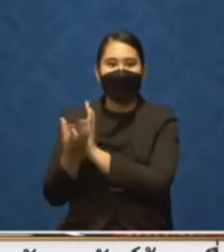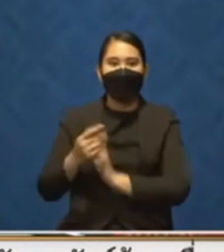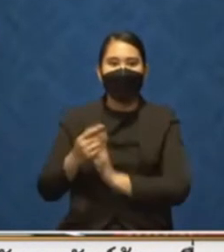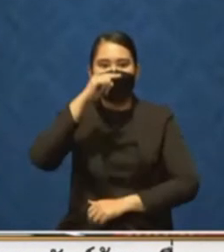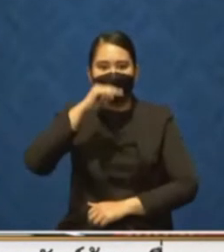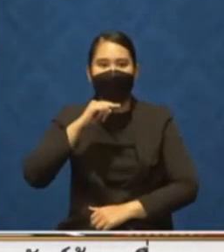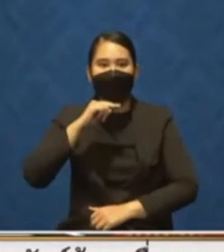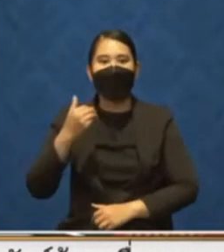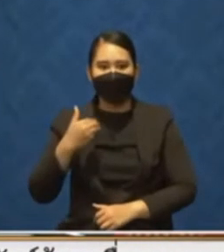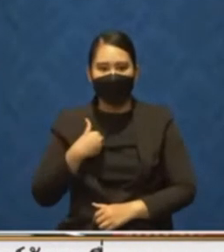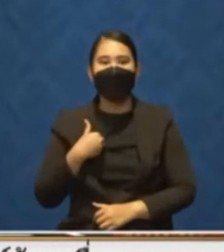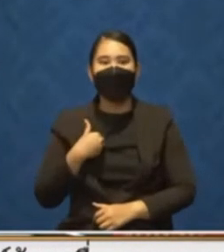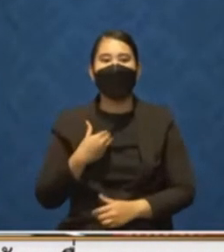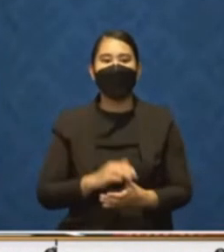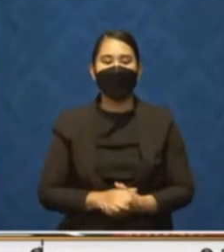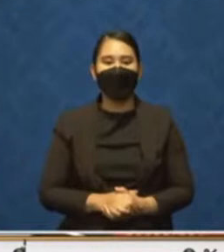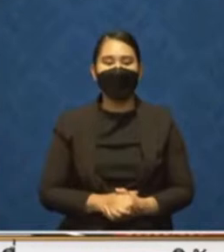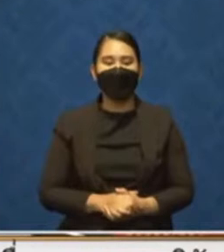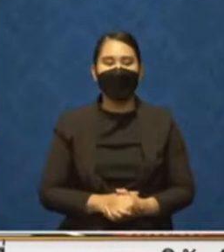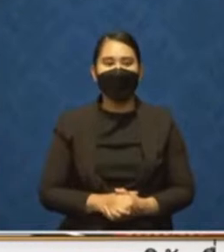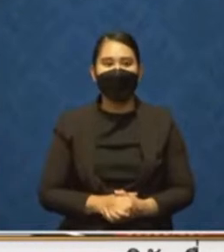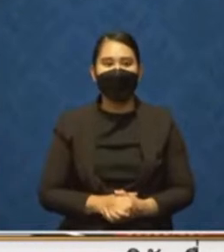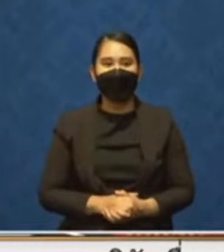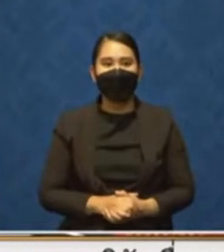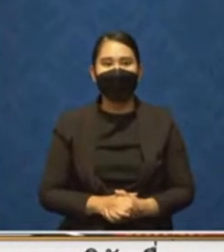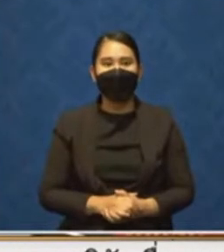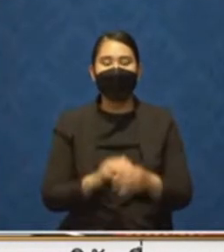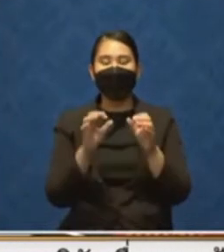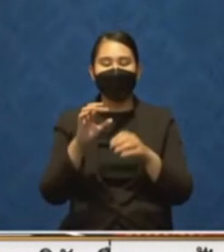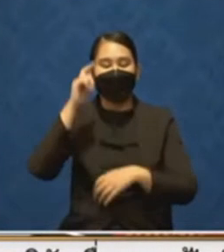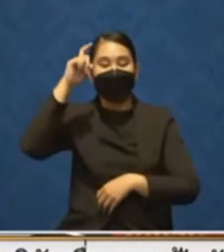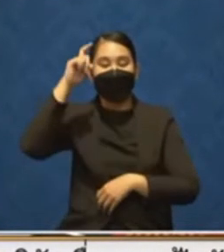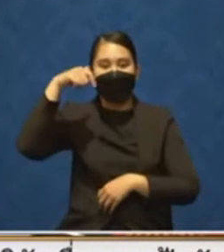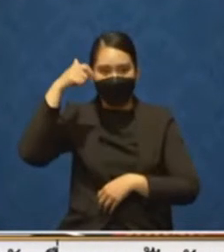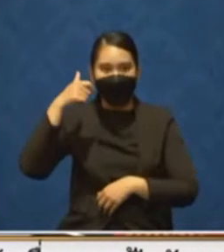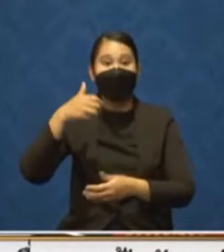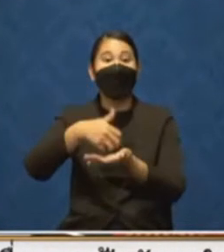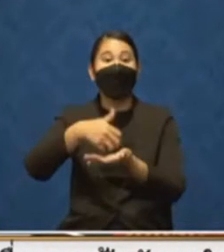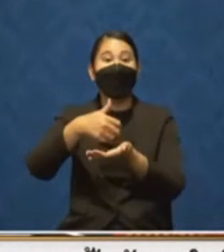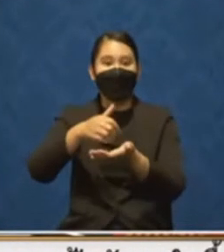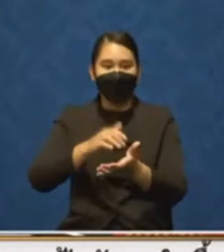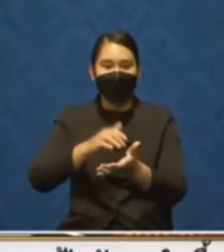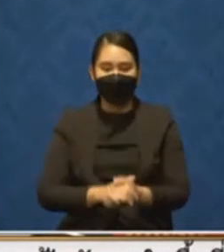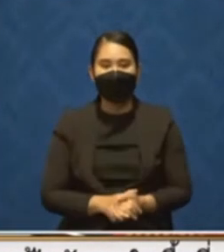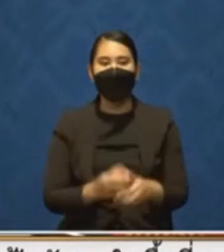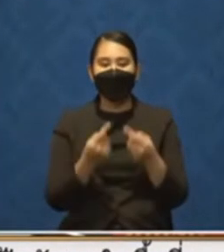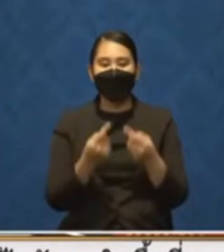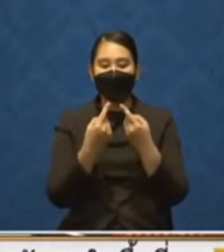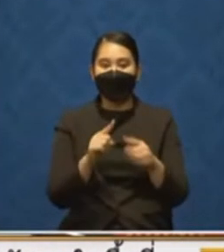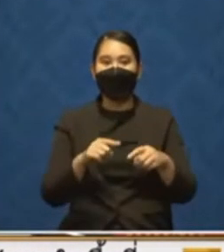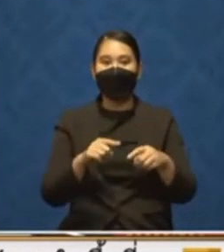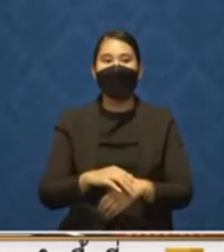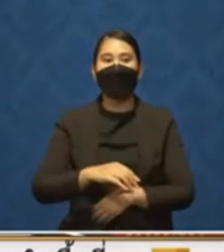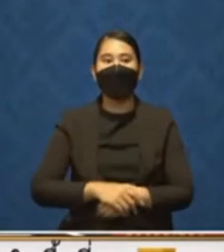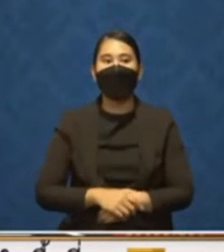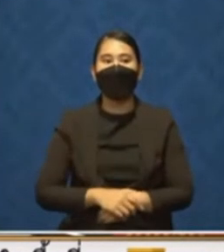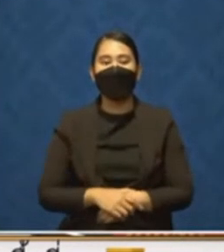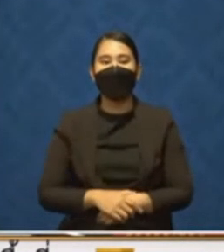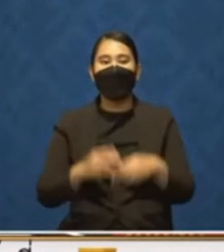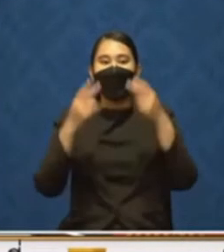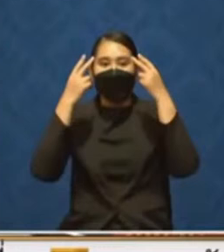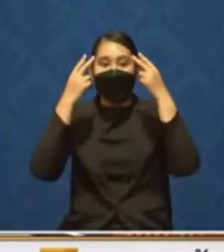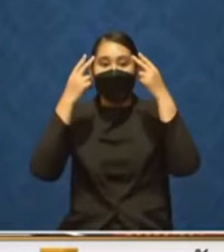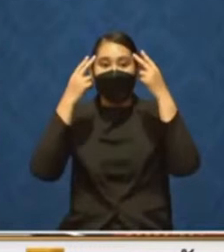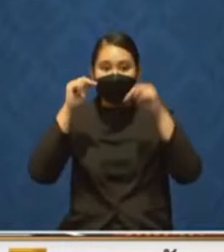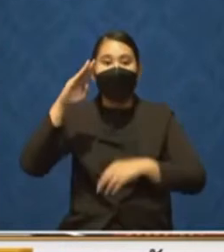ก็ฉันนั้นอันนี้คือก่อนสำคัญของเวียนมากครับแต่การบริหารจัดการต้องเป็นเอกประยุทธ์จันทร์โอชาที่